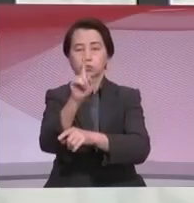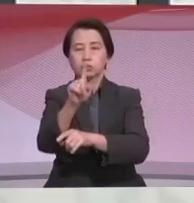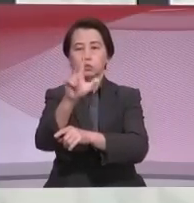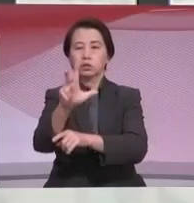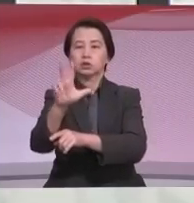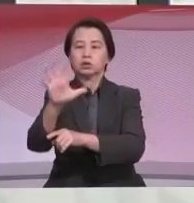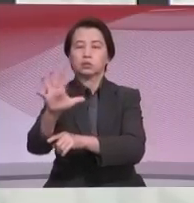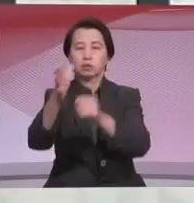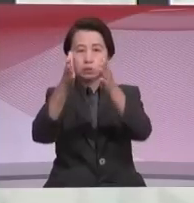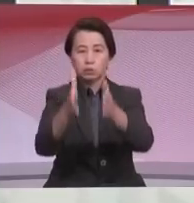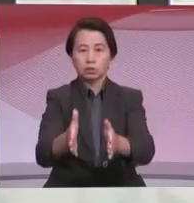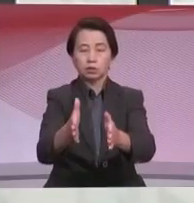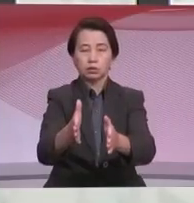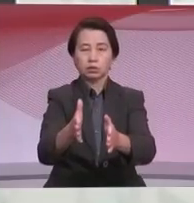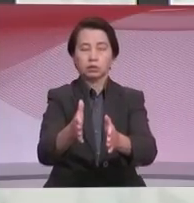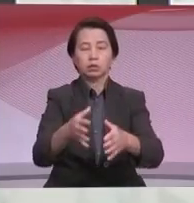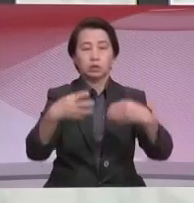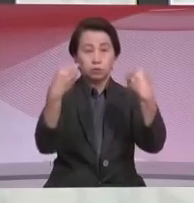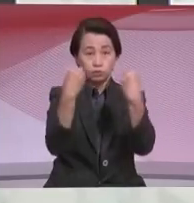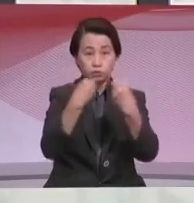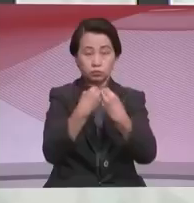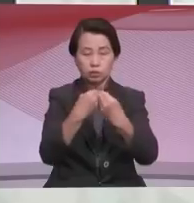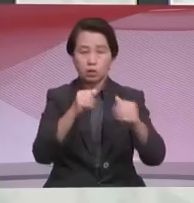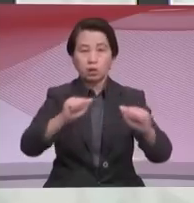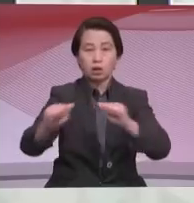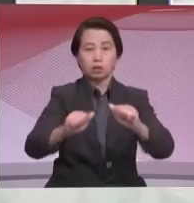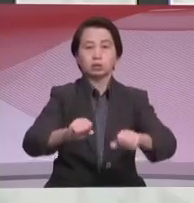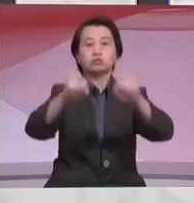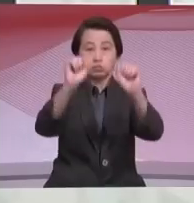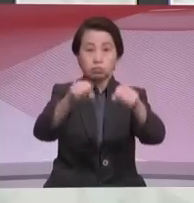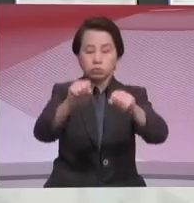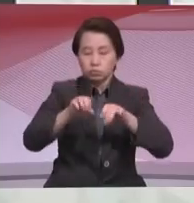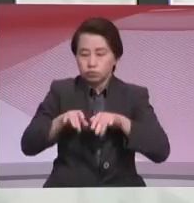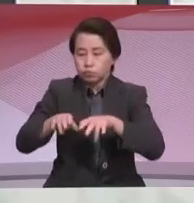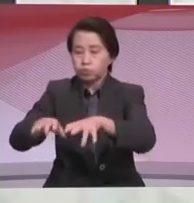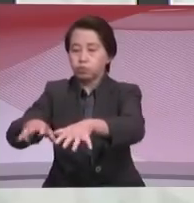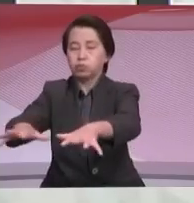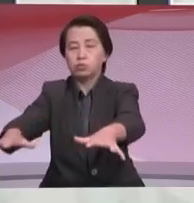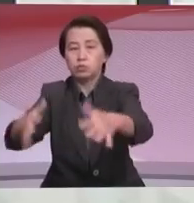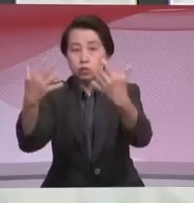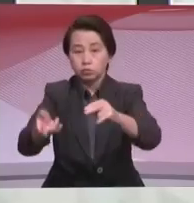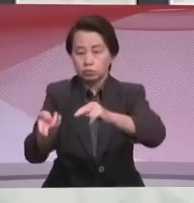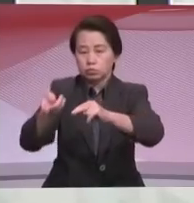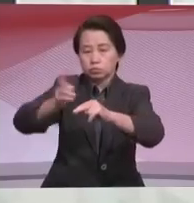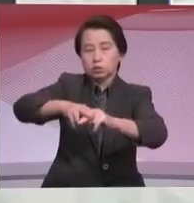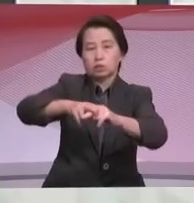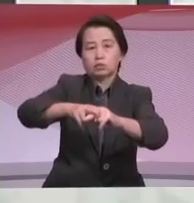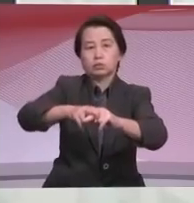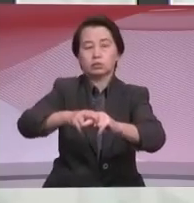11,135 kes. Oleh itu, jumlah kes aktif dengan komplain jangkitan COVID-19 telah meningkat